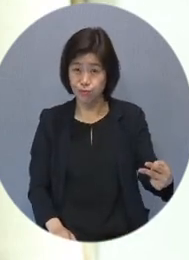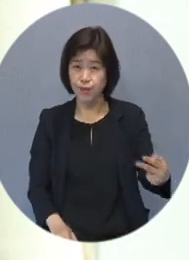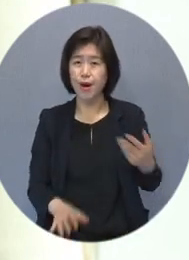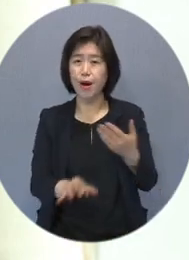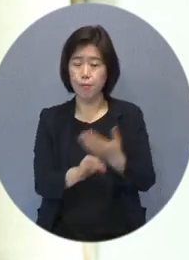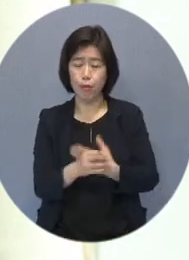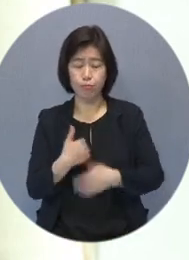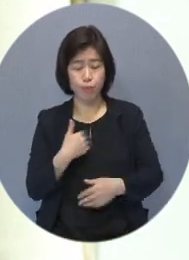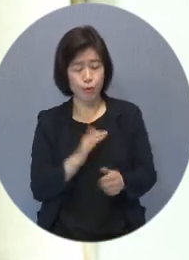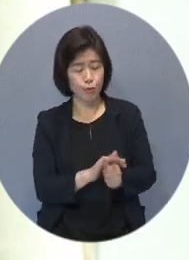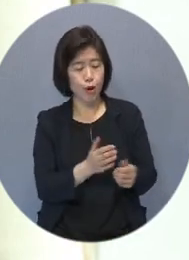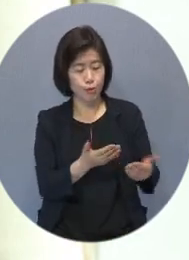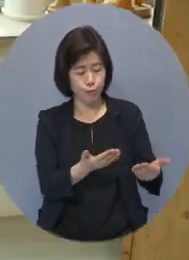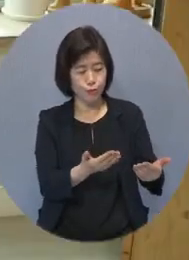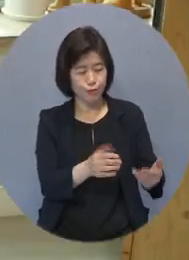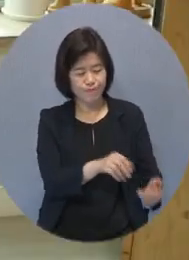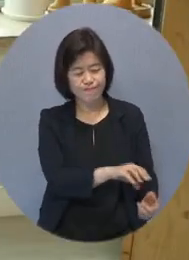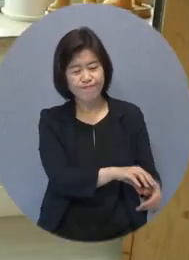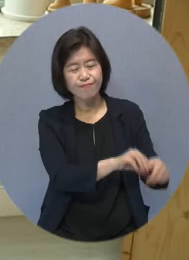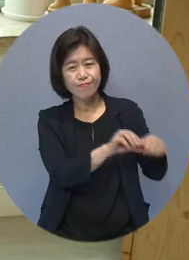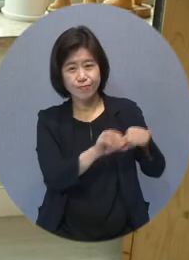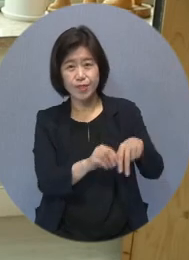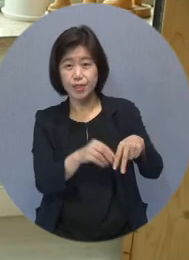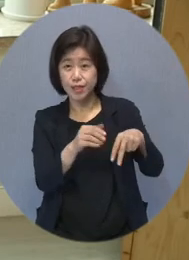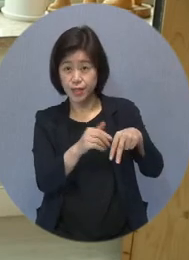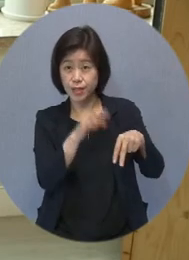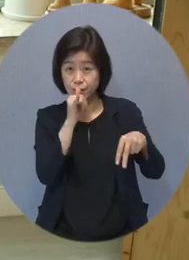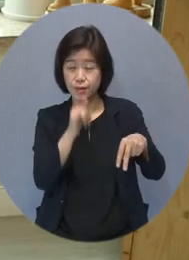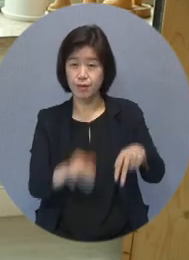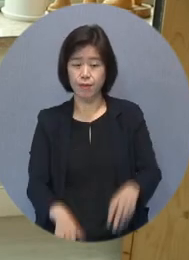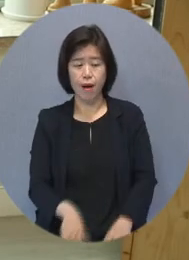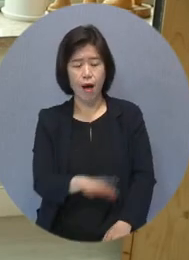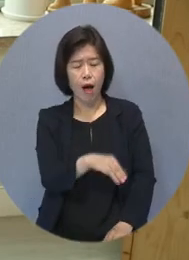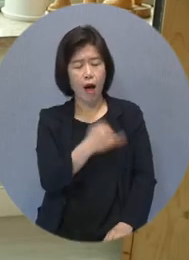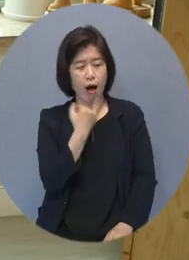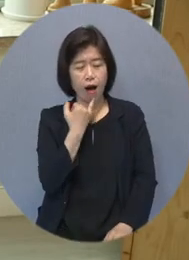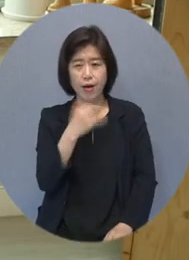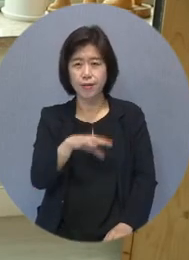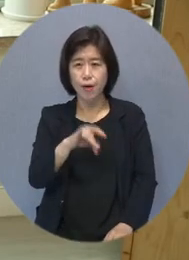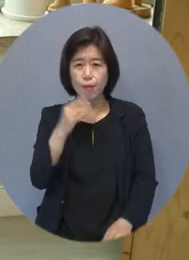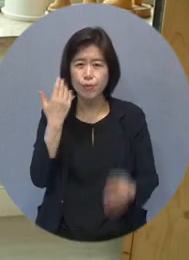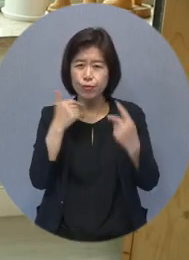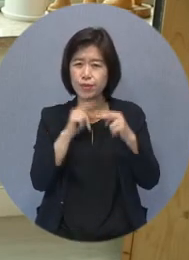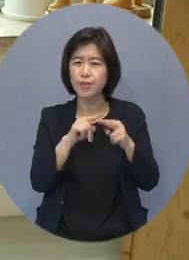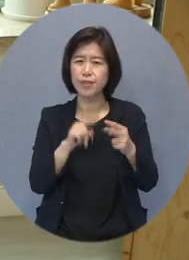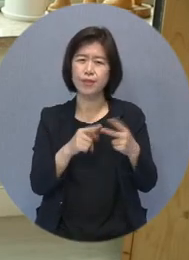이렇게 세워주면서 말해주세요. 괜찮아요. 처음에는 누구나 다 힘들어요.